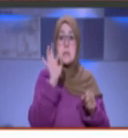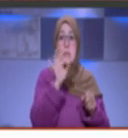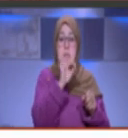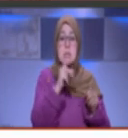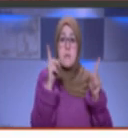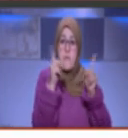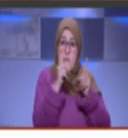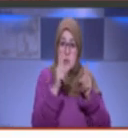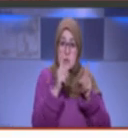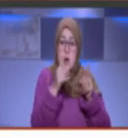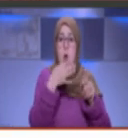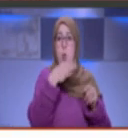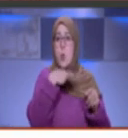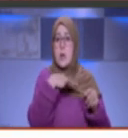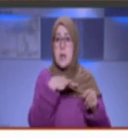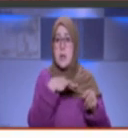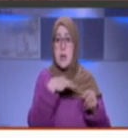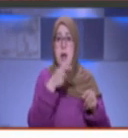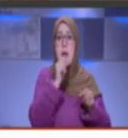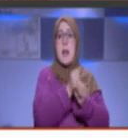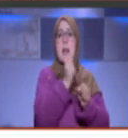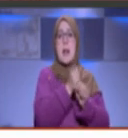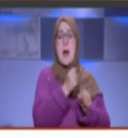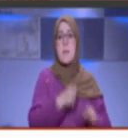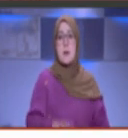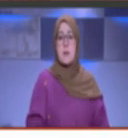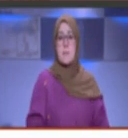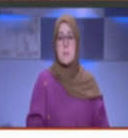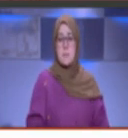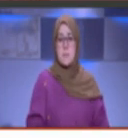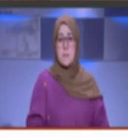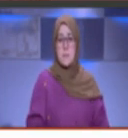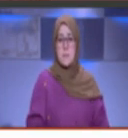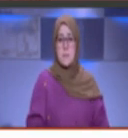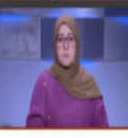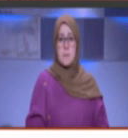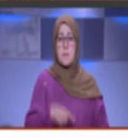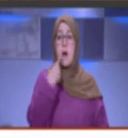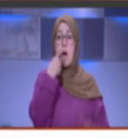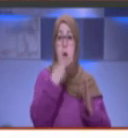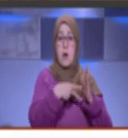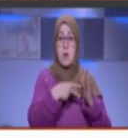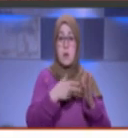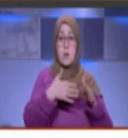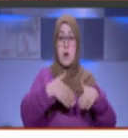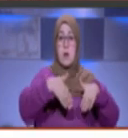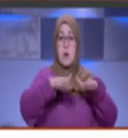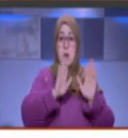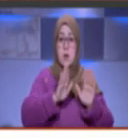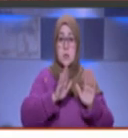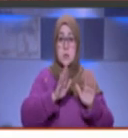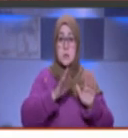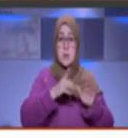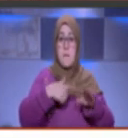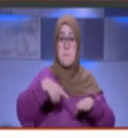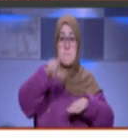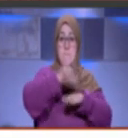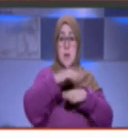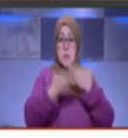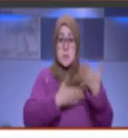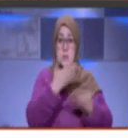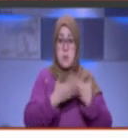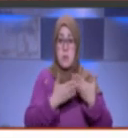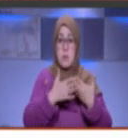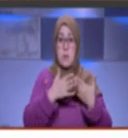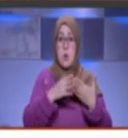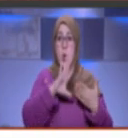كان معاد نهايه العمل اليومي بتاعه الساعه 1 من بدايه الازمه. قرار السيد رئيس مجلس الإدارة مد العمل بالفرع وجميع الفروع